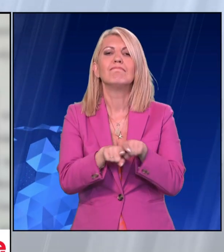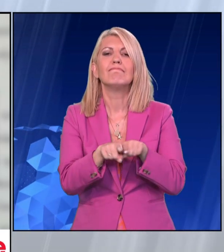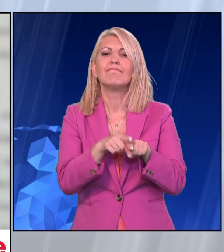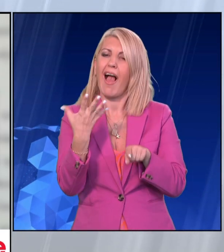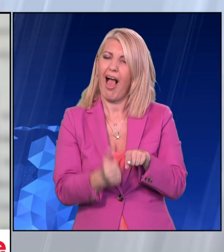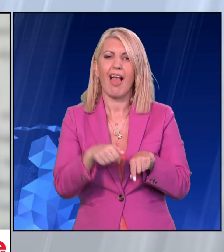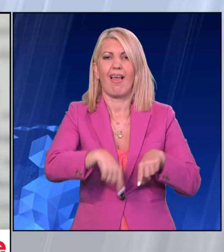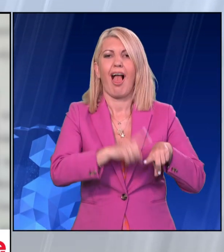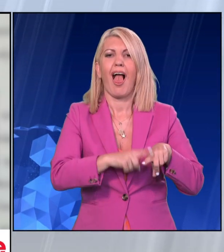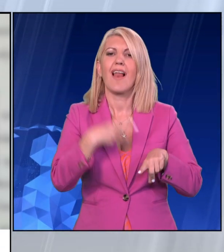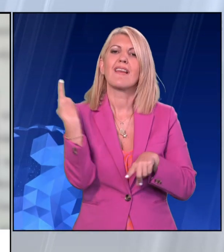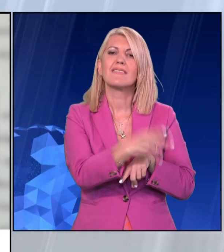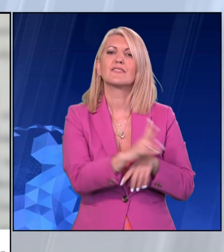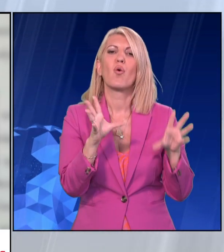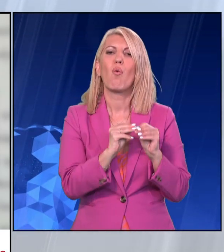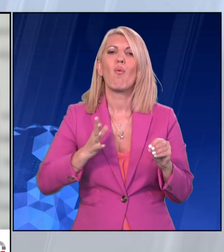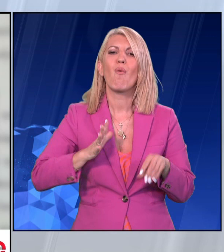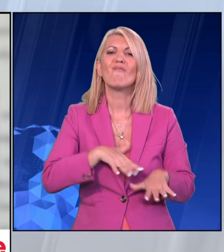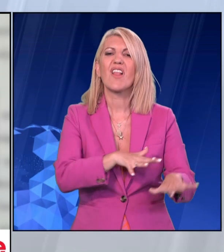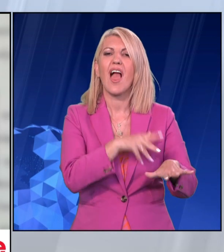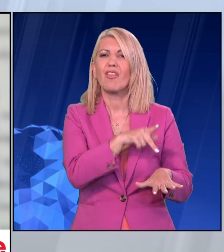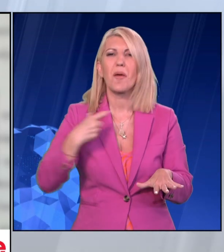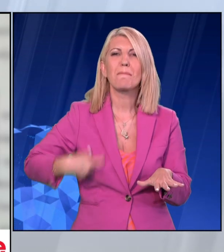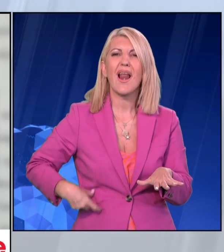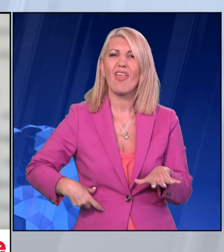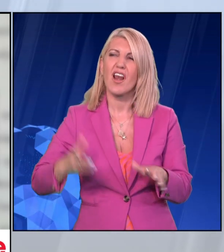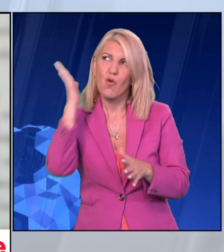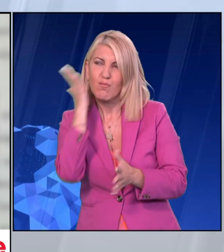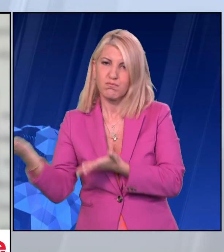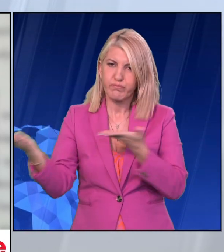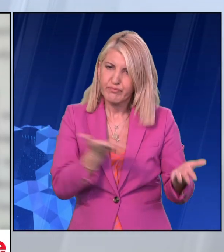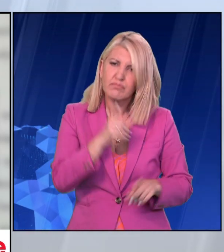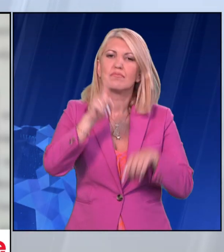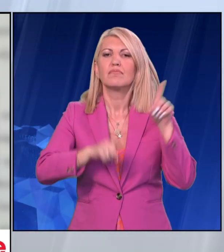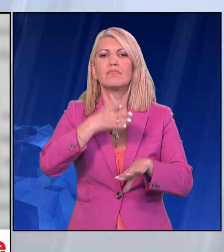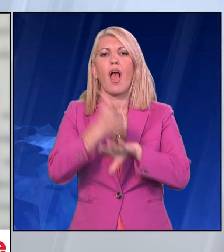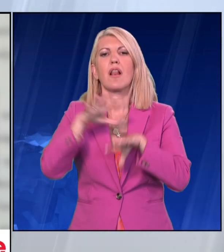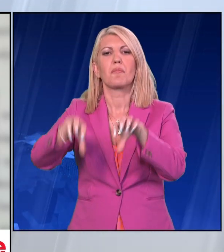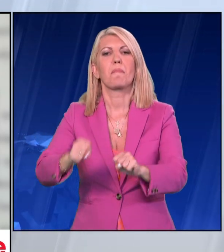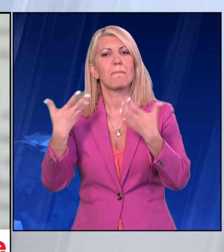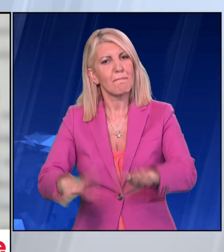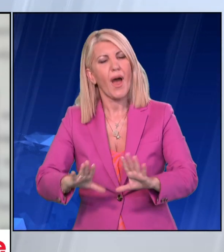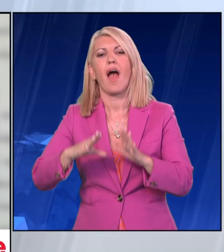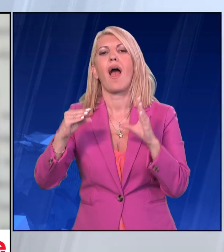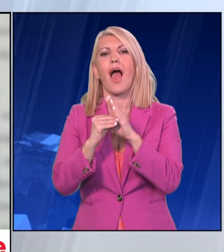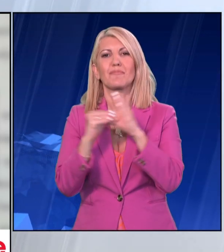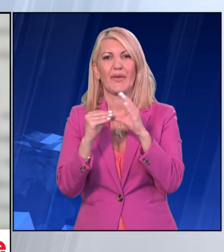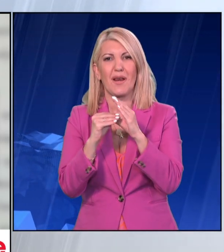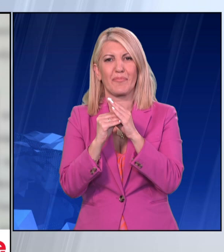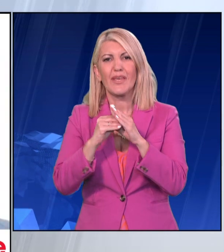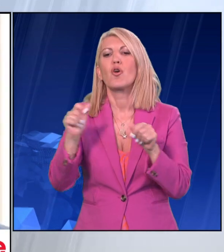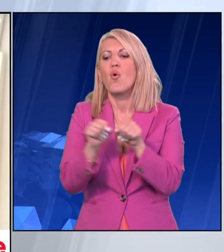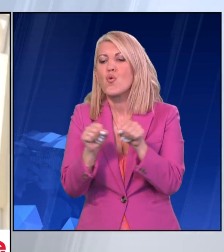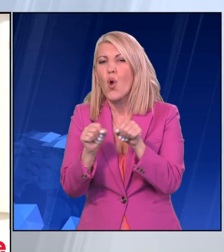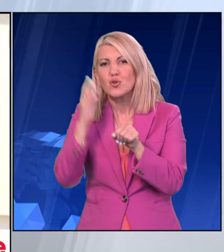και διατηρούν εξαιρετικές σχέσεις και επικοινωνία, και κάποιοι θα διαμένουν σε διάφορα καταλήματα Airbnb, κυρίως πλησίων της Λεωφόρου